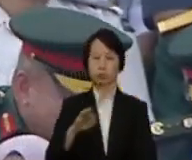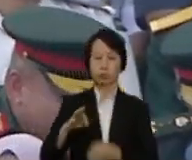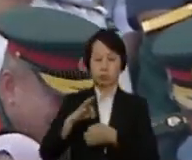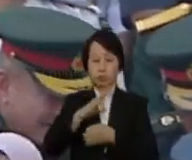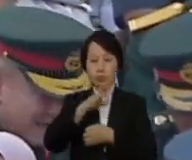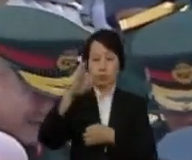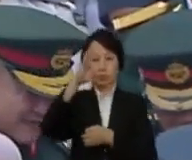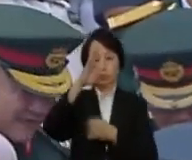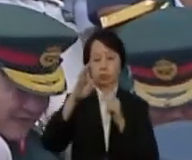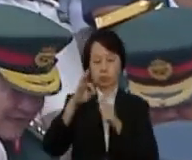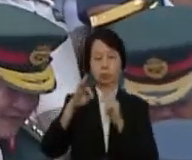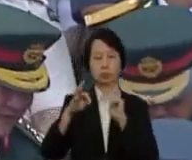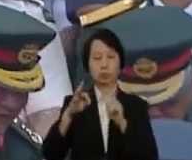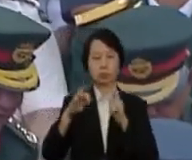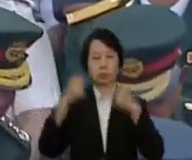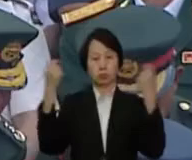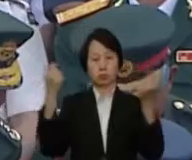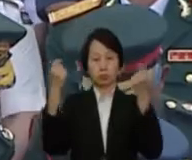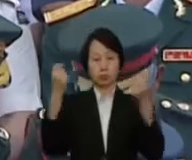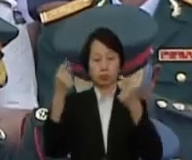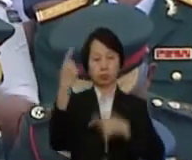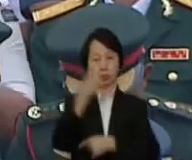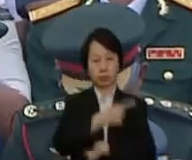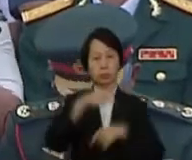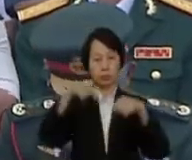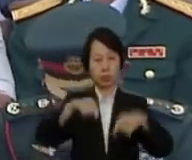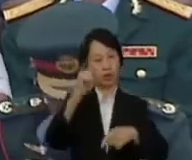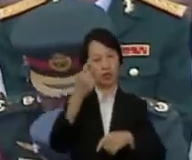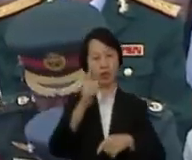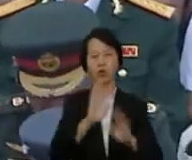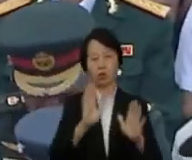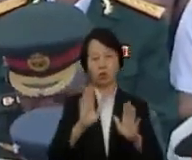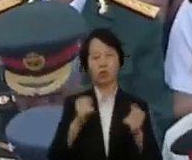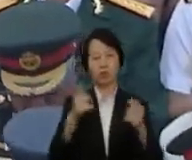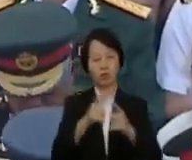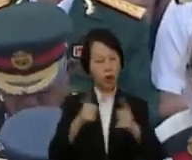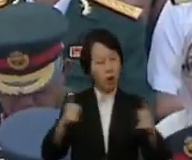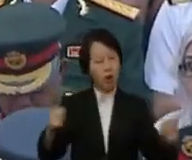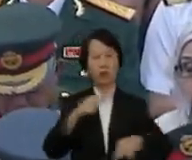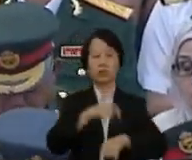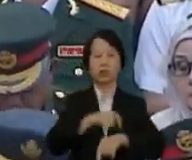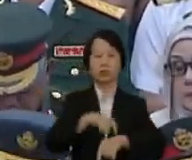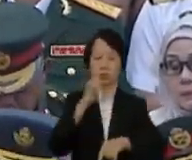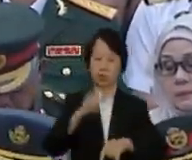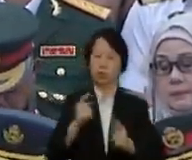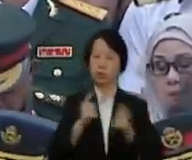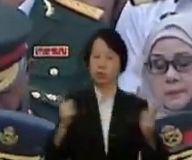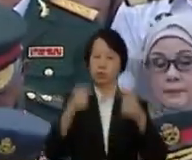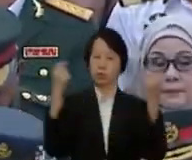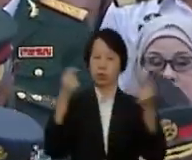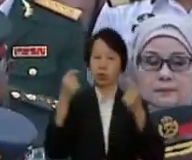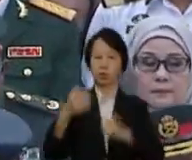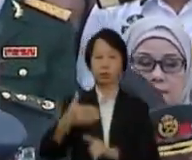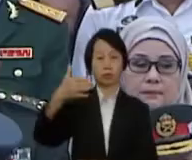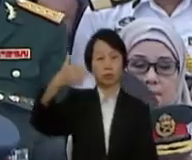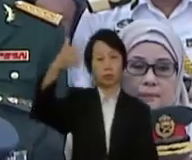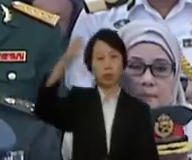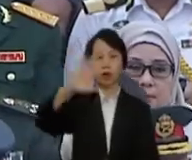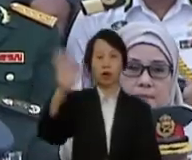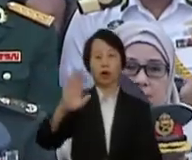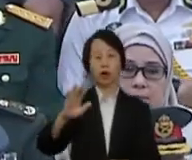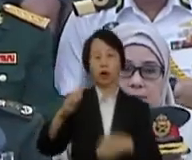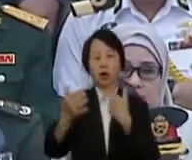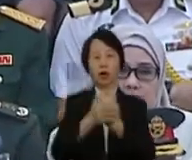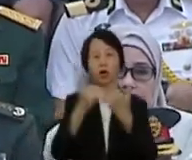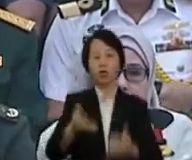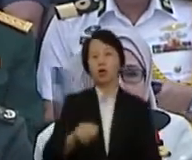ini bukan saja perlu kita raikan pada sambutan hari ini saja, ya. Pada sepanjang masa, malah kibaran Jalur Gemilang pun sebenarnya jangan tunggu sampai